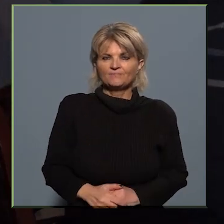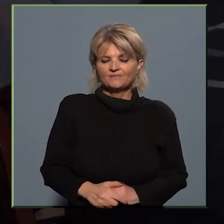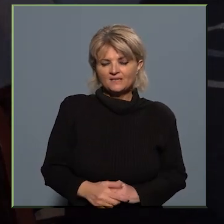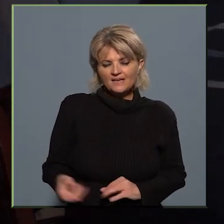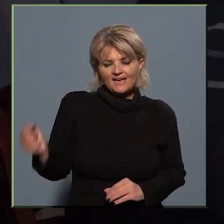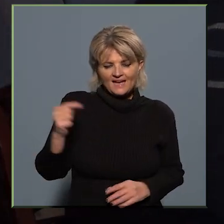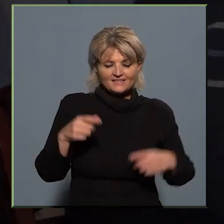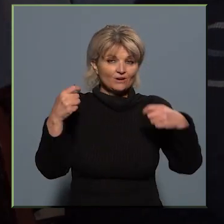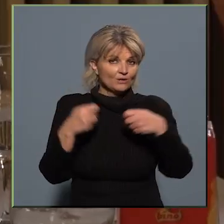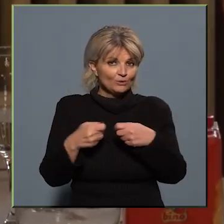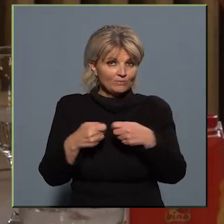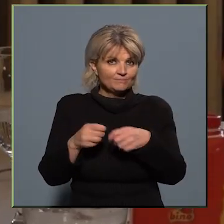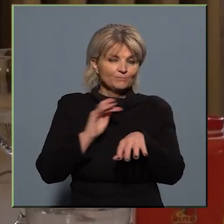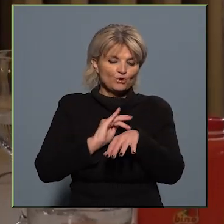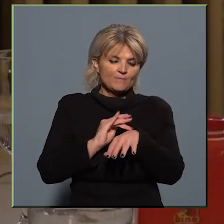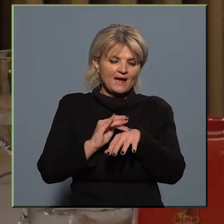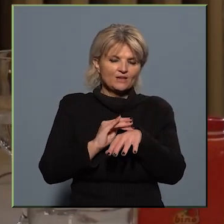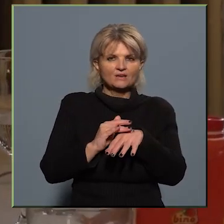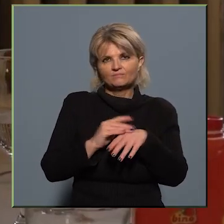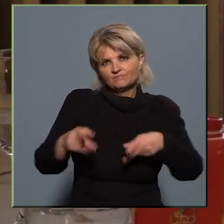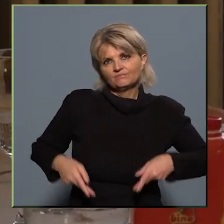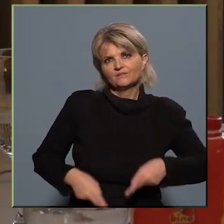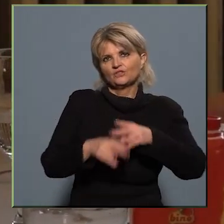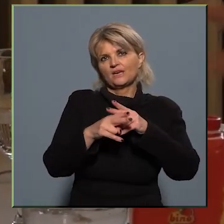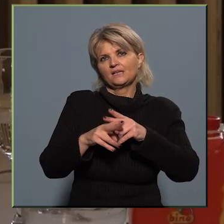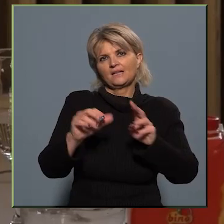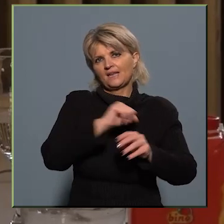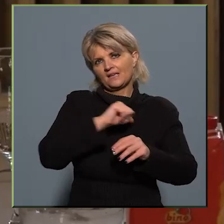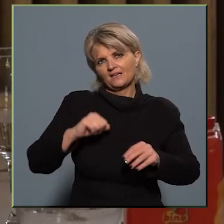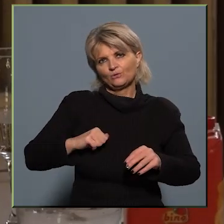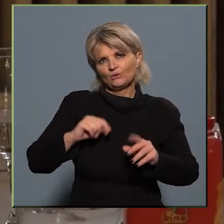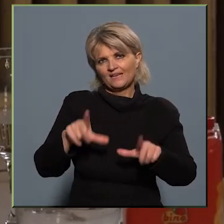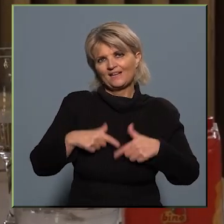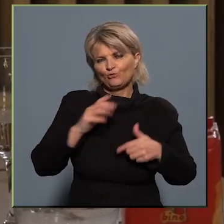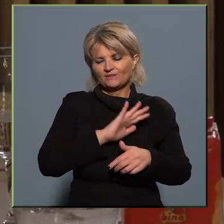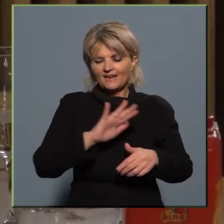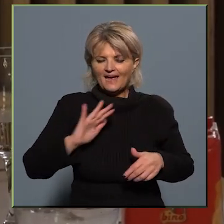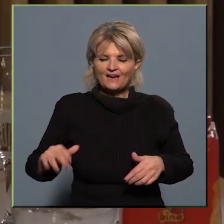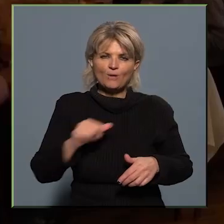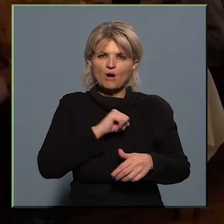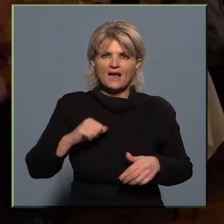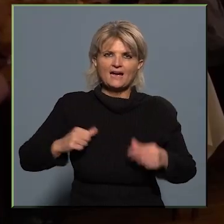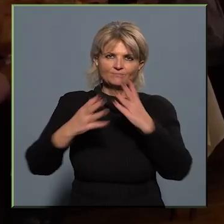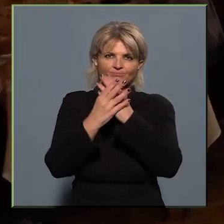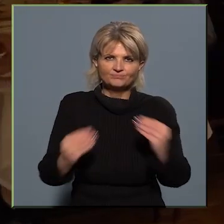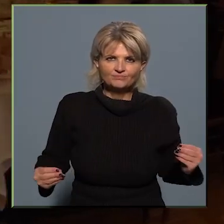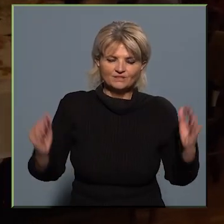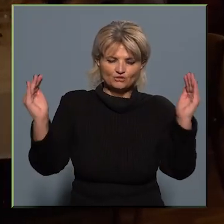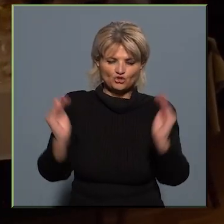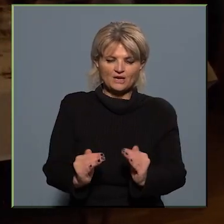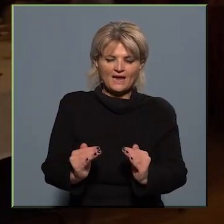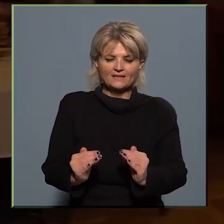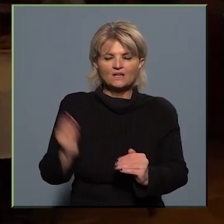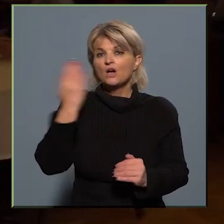ezek a klubok próbálják oldani az egyedül létet, az esetleges magányt. Itt a klubban, amikor